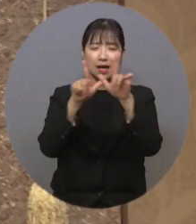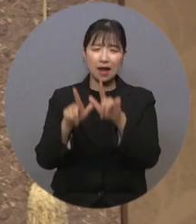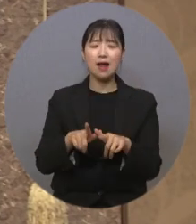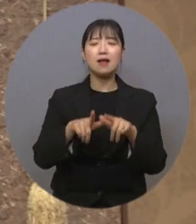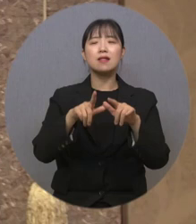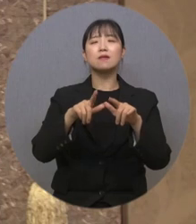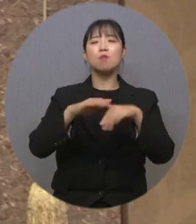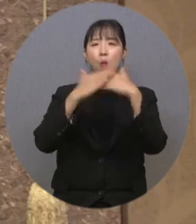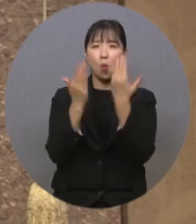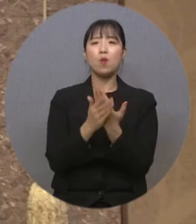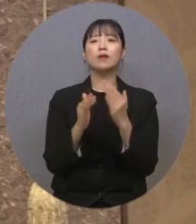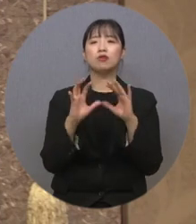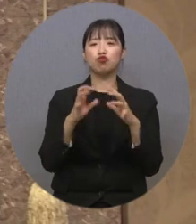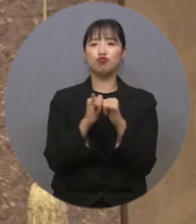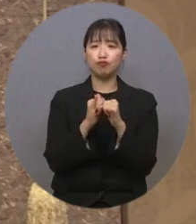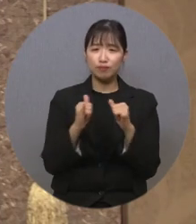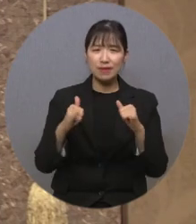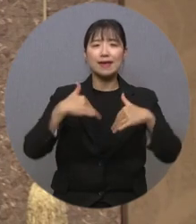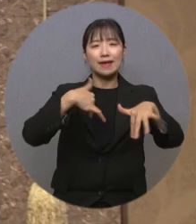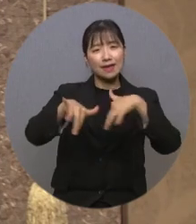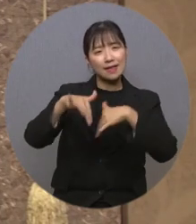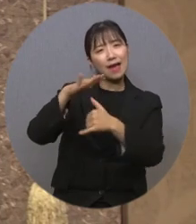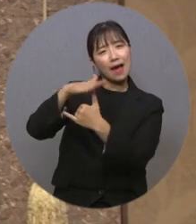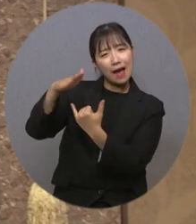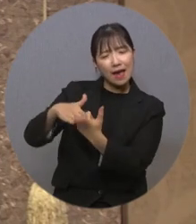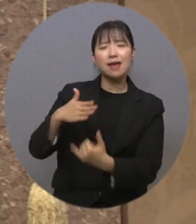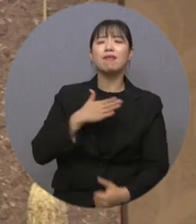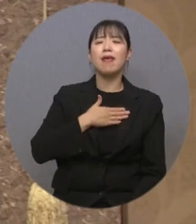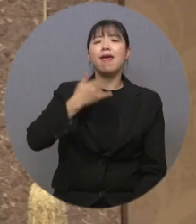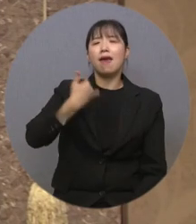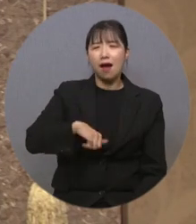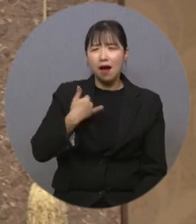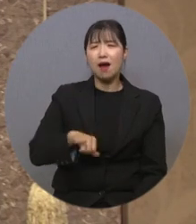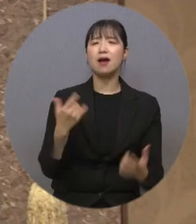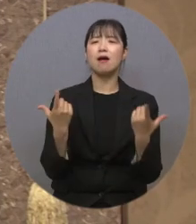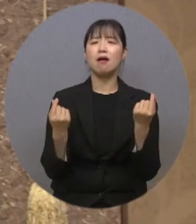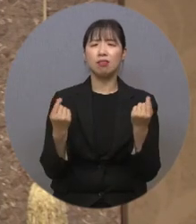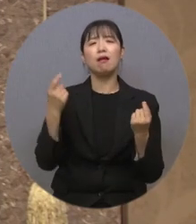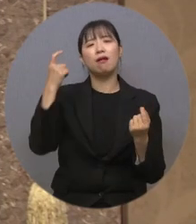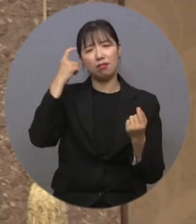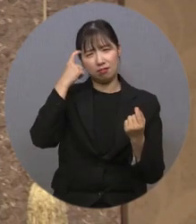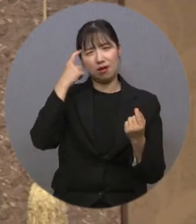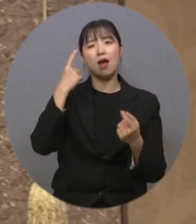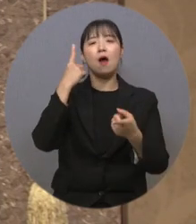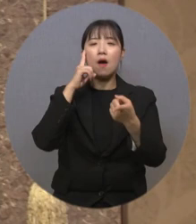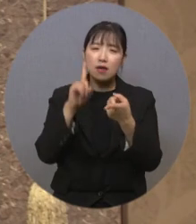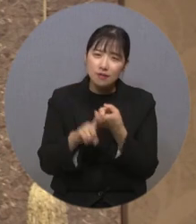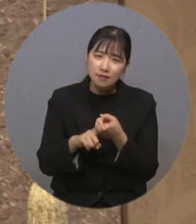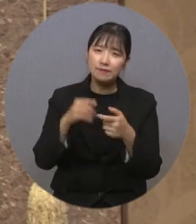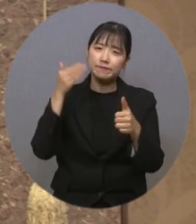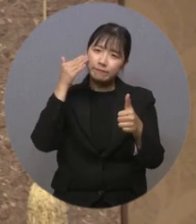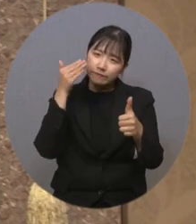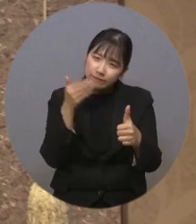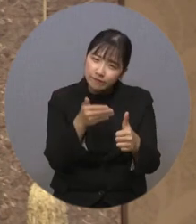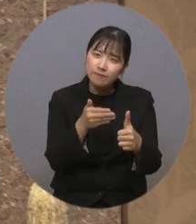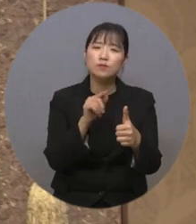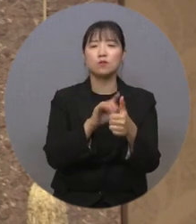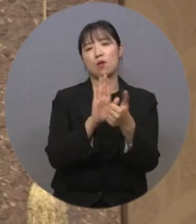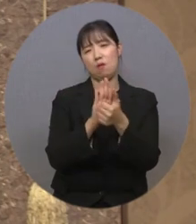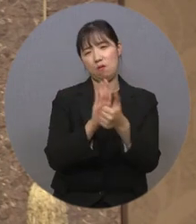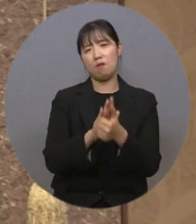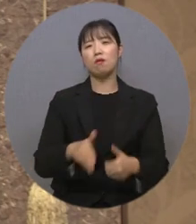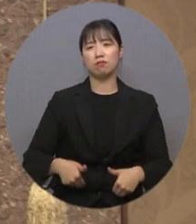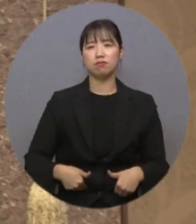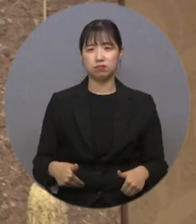모든 국민들이 길거리에 있는 아이가 내 아이다. 그래서 관심 있게 지켜보고 그들을